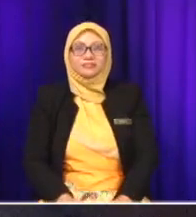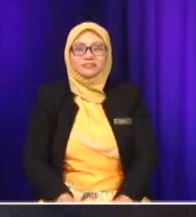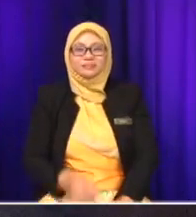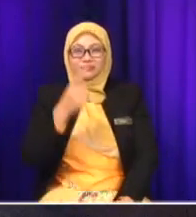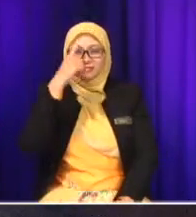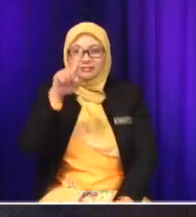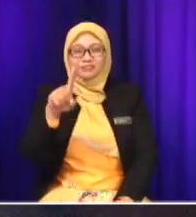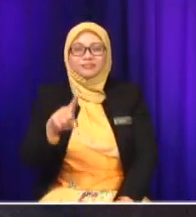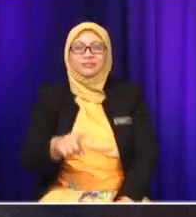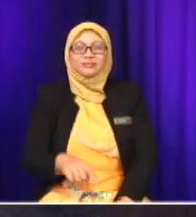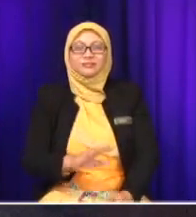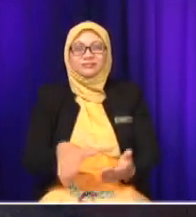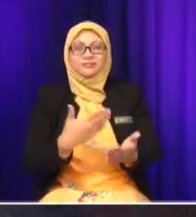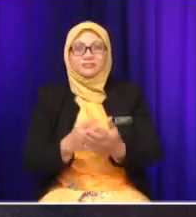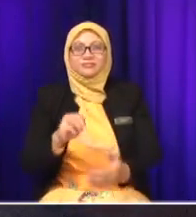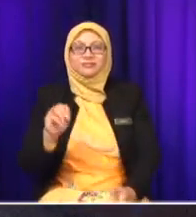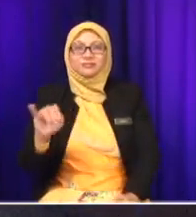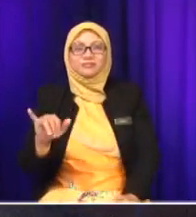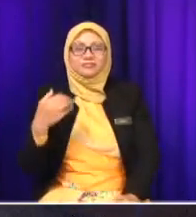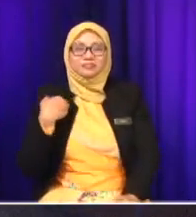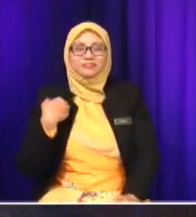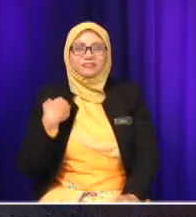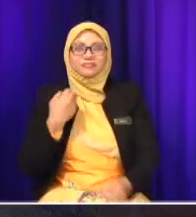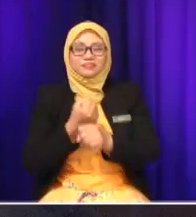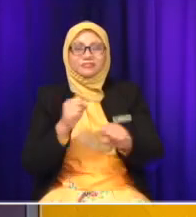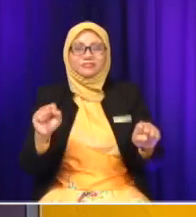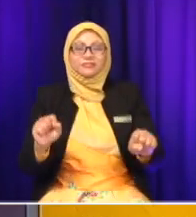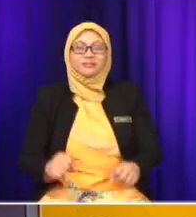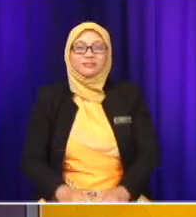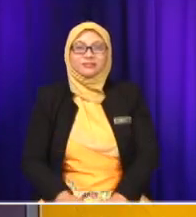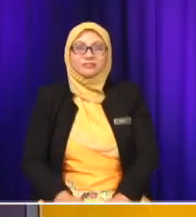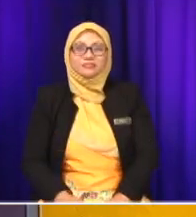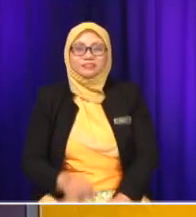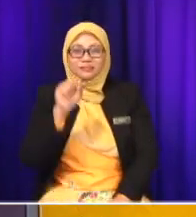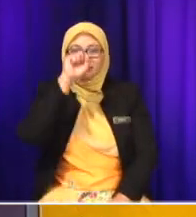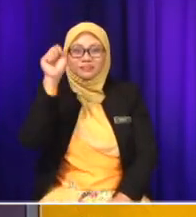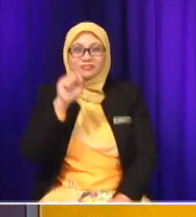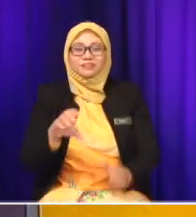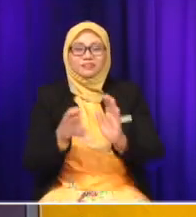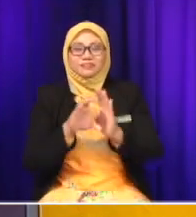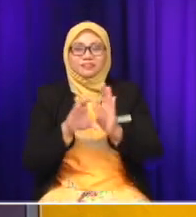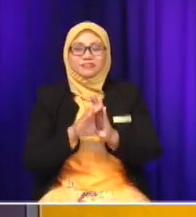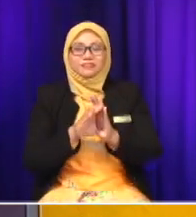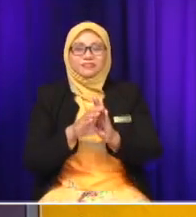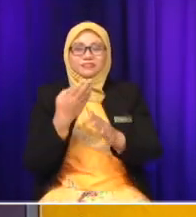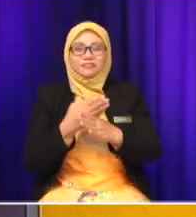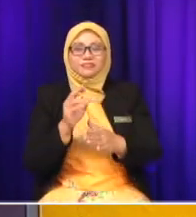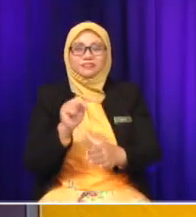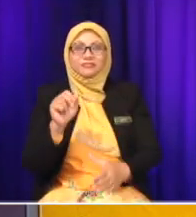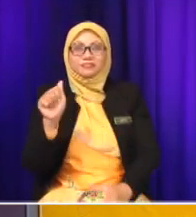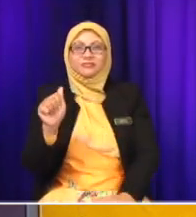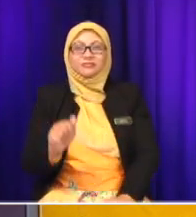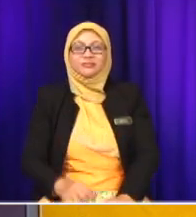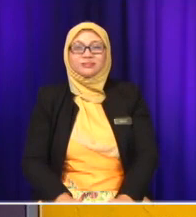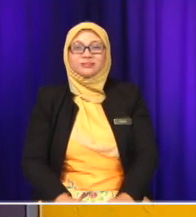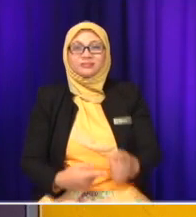bersiap sedia baik jadi kita akan lihat soalan contoh di bahagian a nanti bila